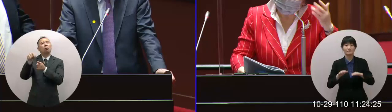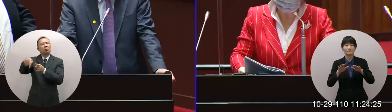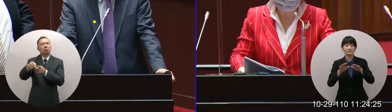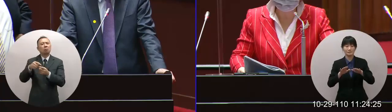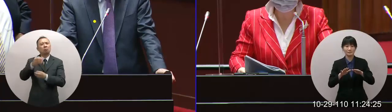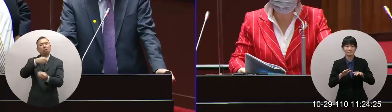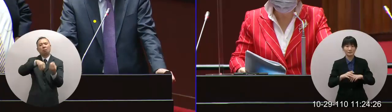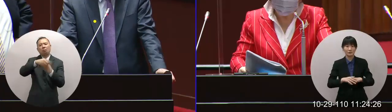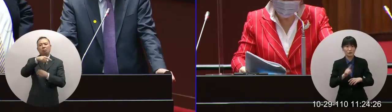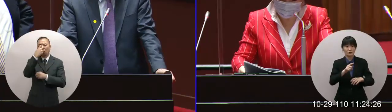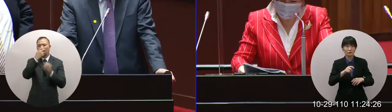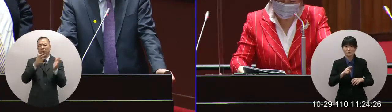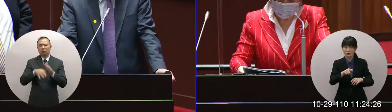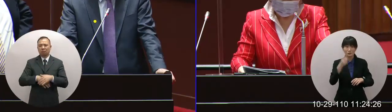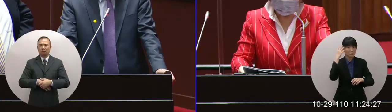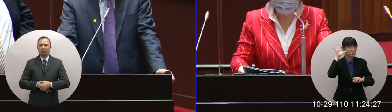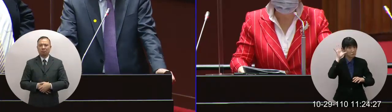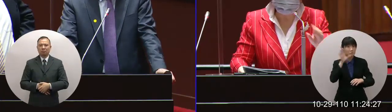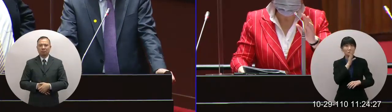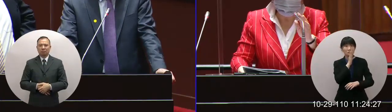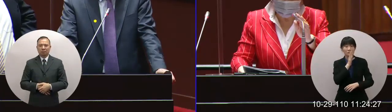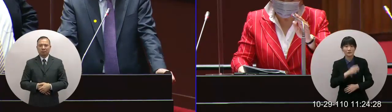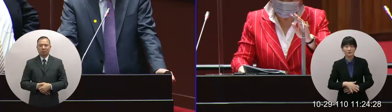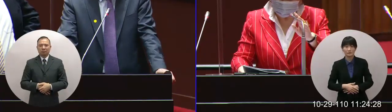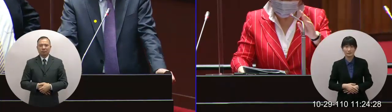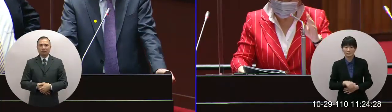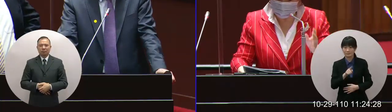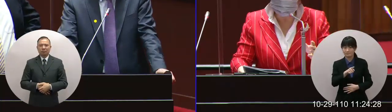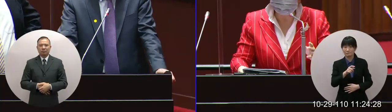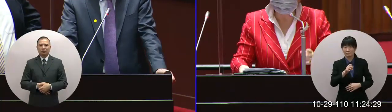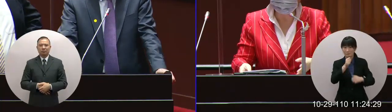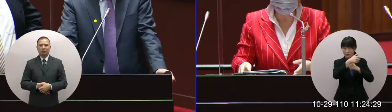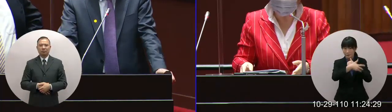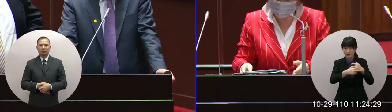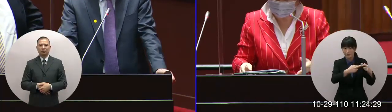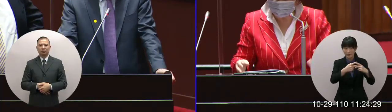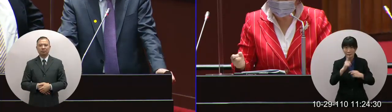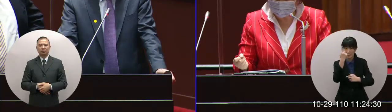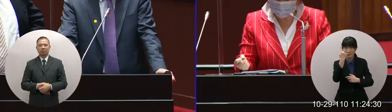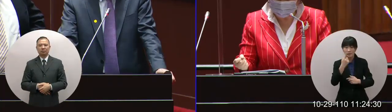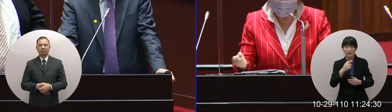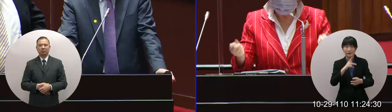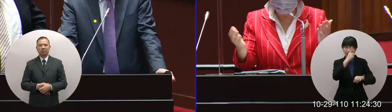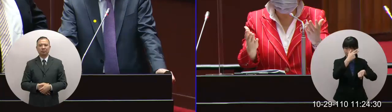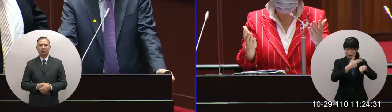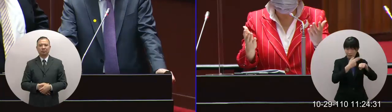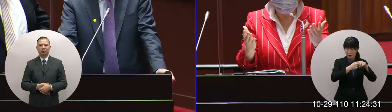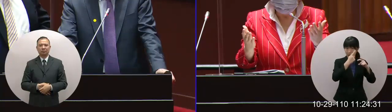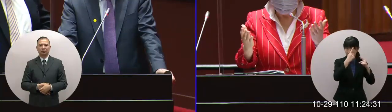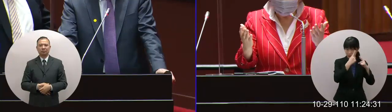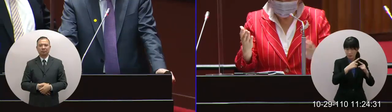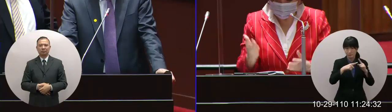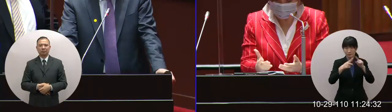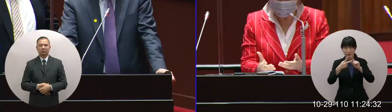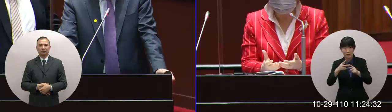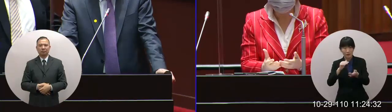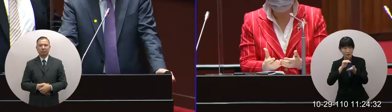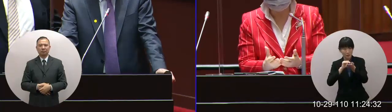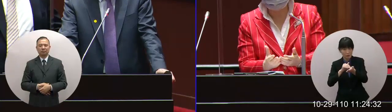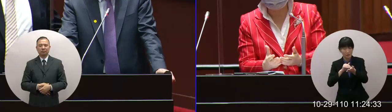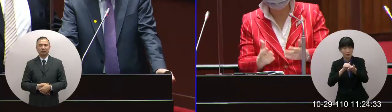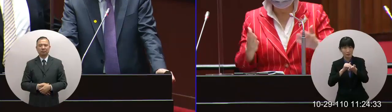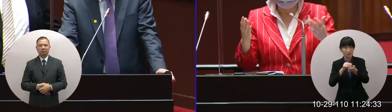是时事啊。好，那原因就在于科技人才与医疗人才之间未能顺